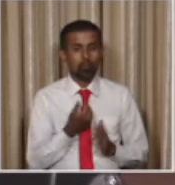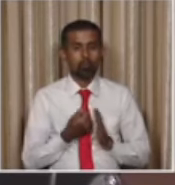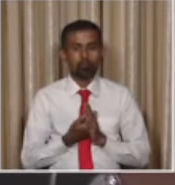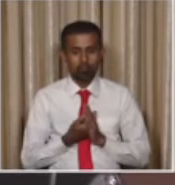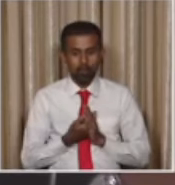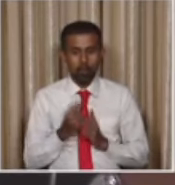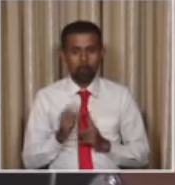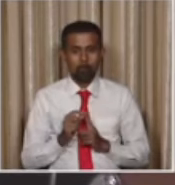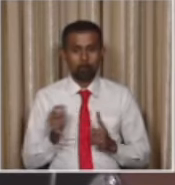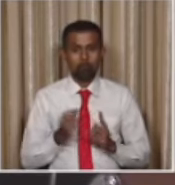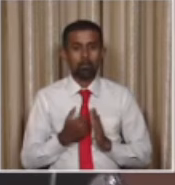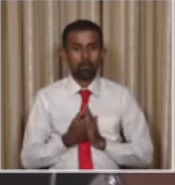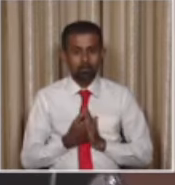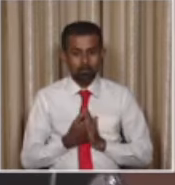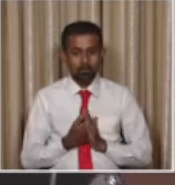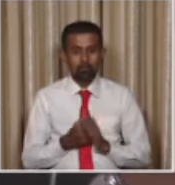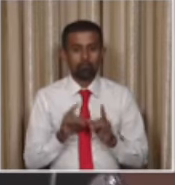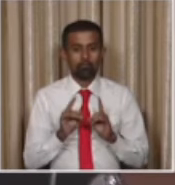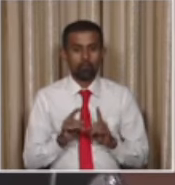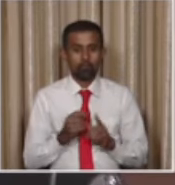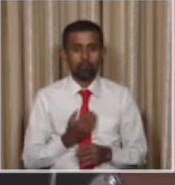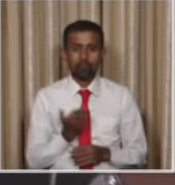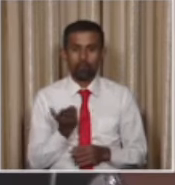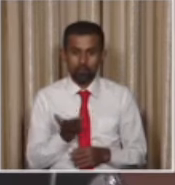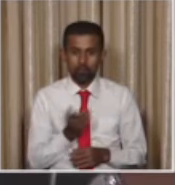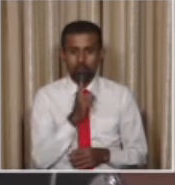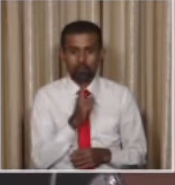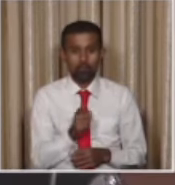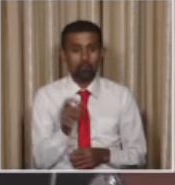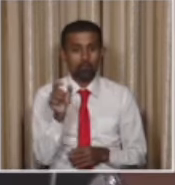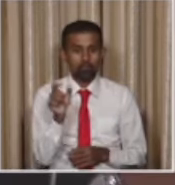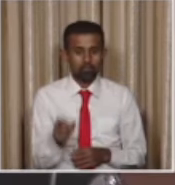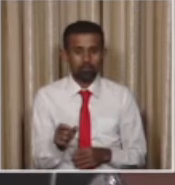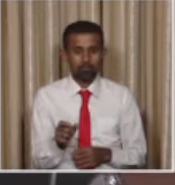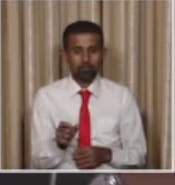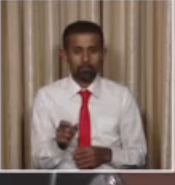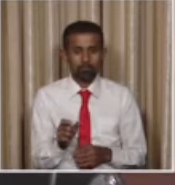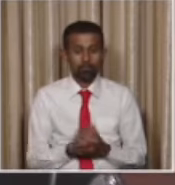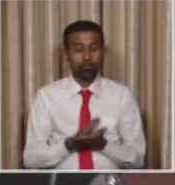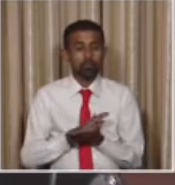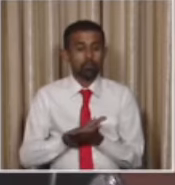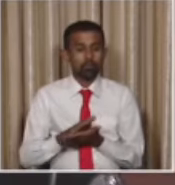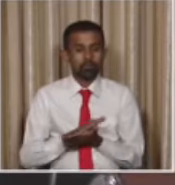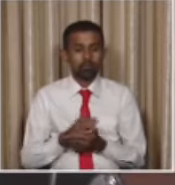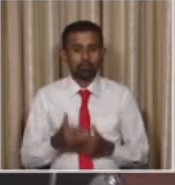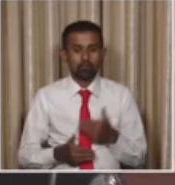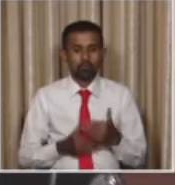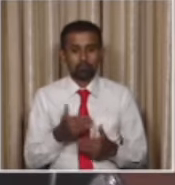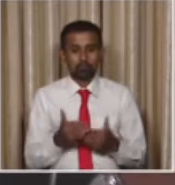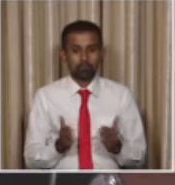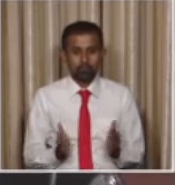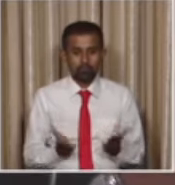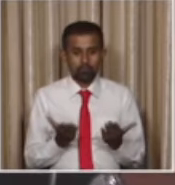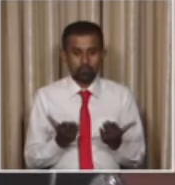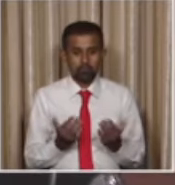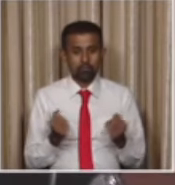අපේ පාර්ලිමේන්තුවට ගෞරවයක්. ඉතින් මම ප්‍රාර්ථනා කරනවා එතුමාගේ සේවය ඉදිරියටත් කරගෙන යන්න